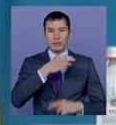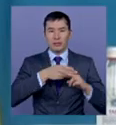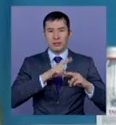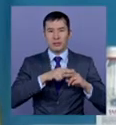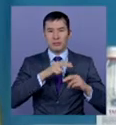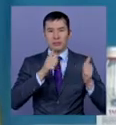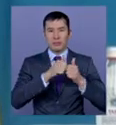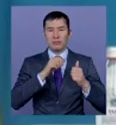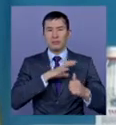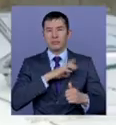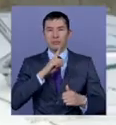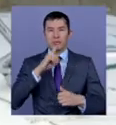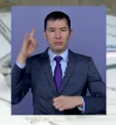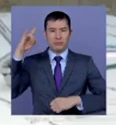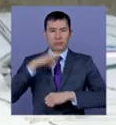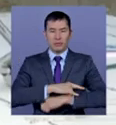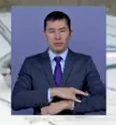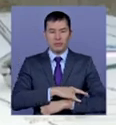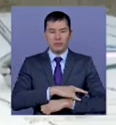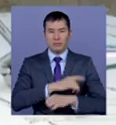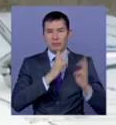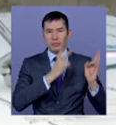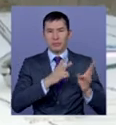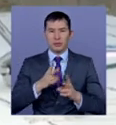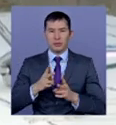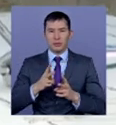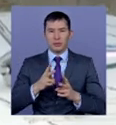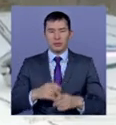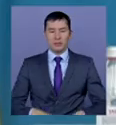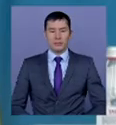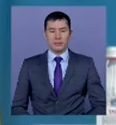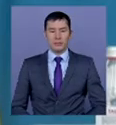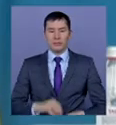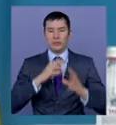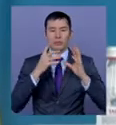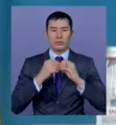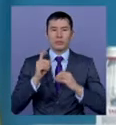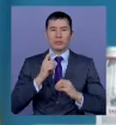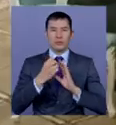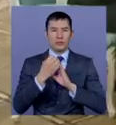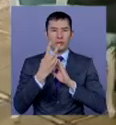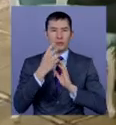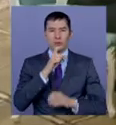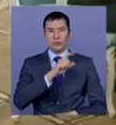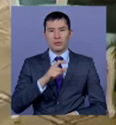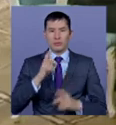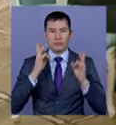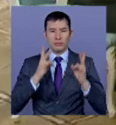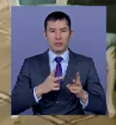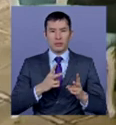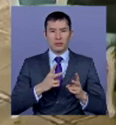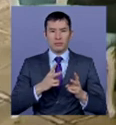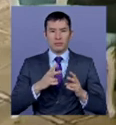салдарынан қазіргі мағлұмат бойынша 12 адам қаза тапты, біраз зардап